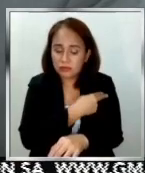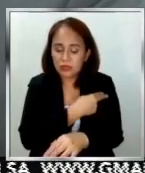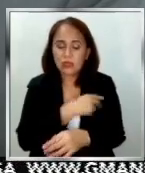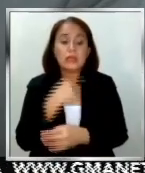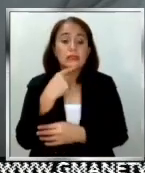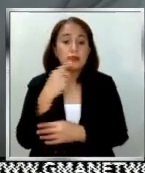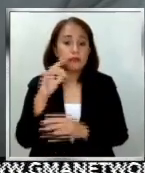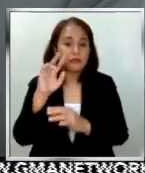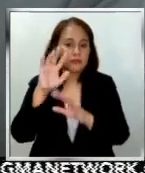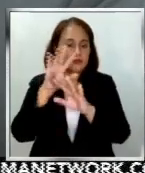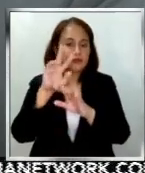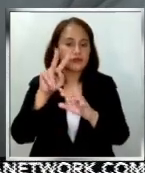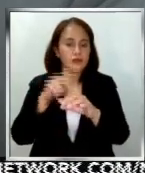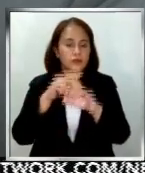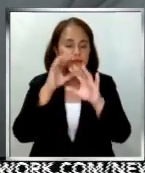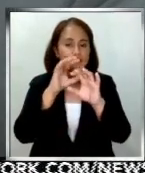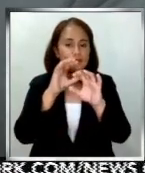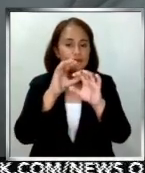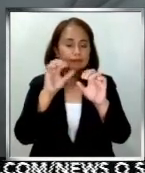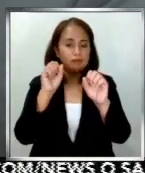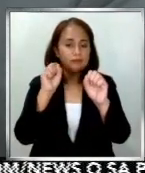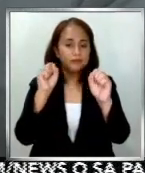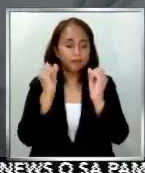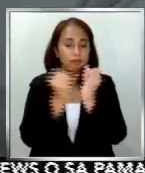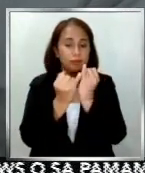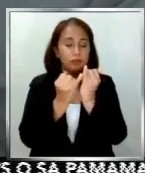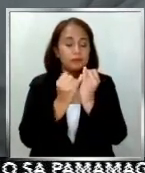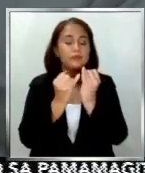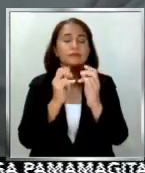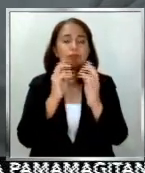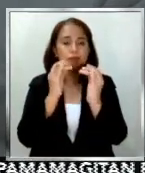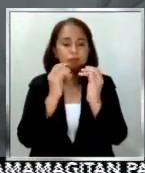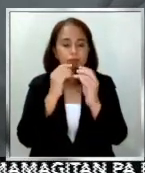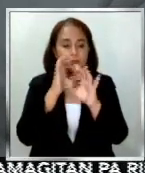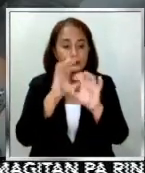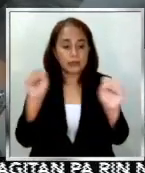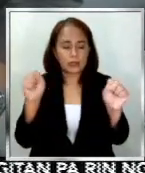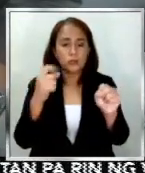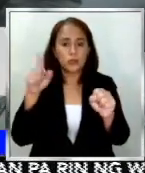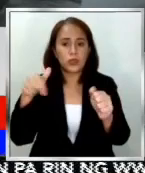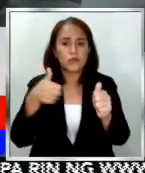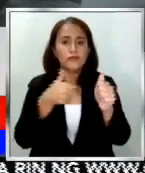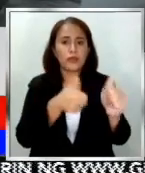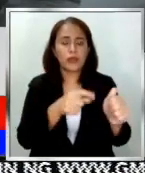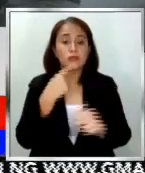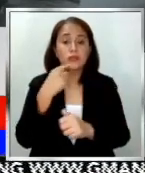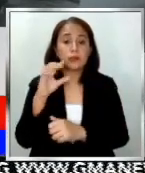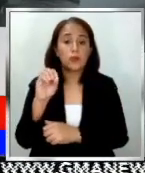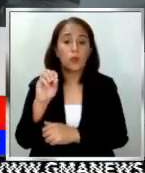President and Chief Executive Officer Dante Geran, susundin nila ang utos ng Ombudsman.